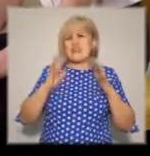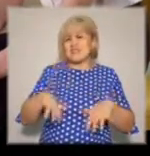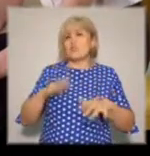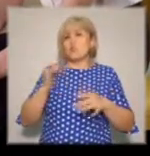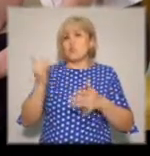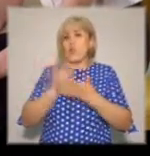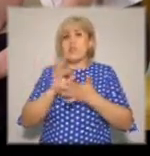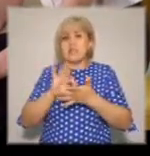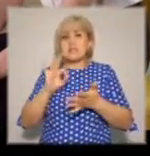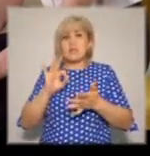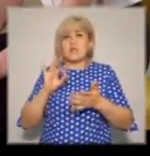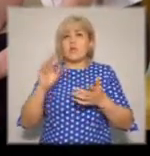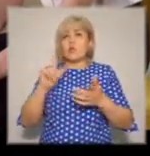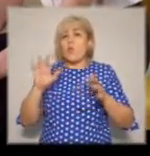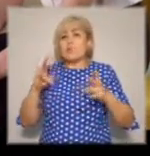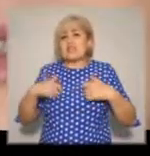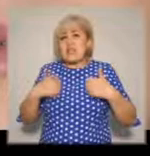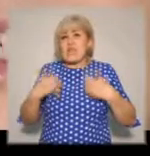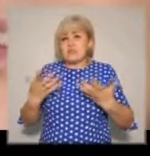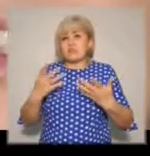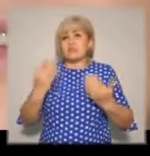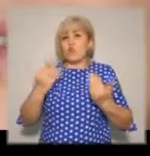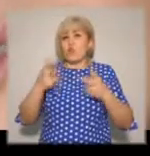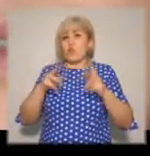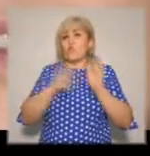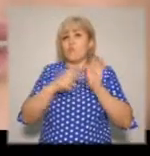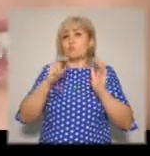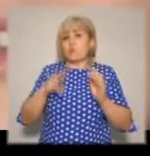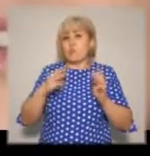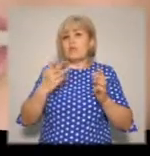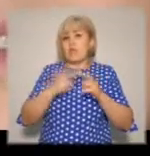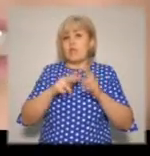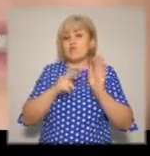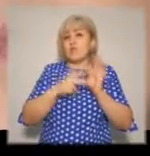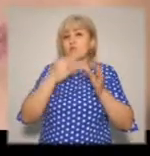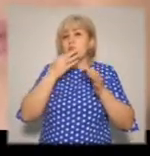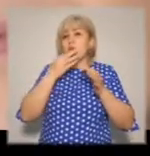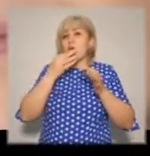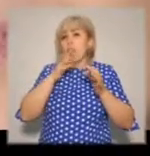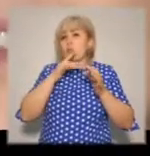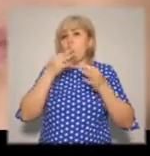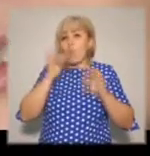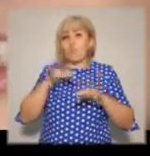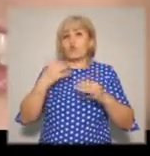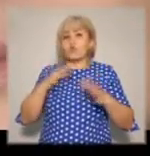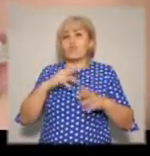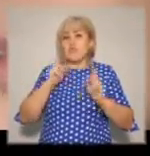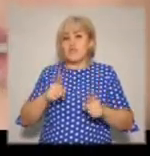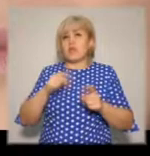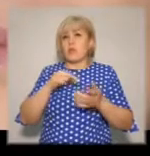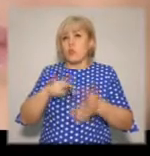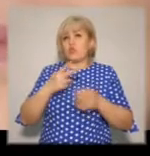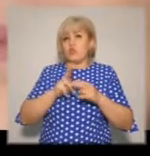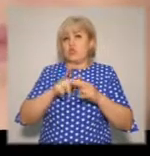сейчас 8 лет. И вот за 8 лет вот этого вот опыта уже действительно приходишь к тому,